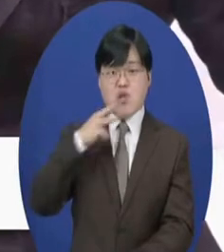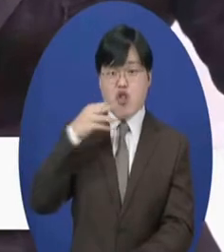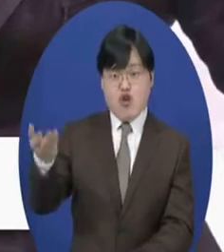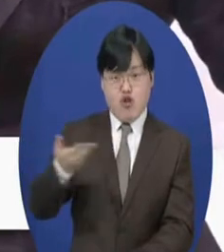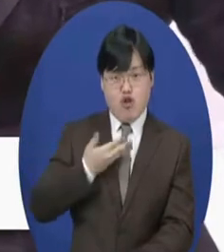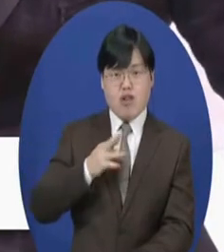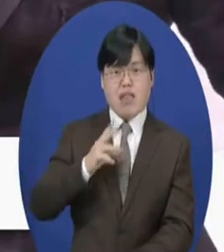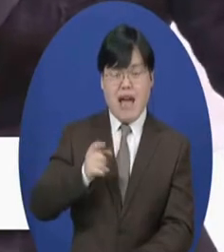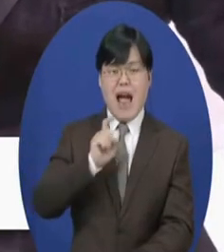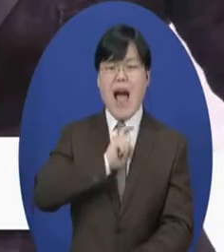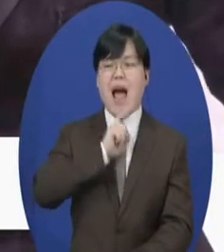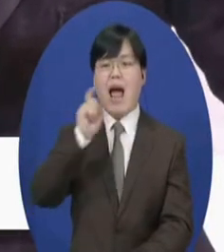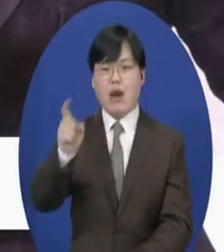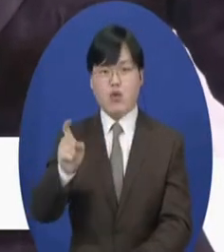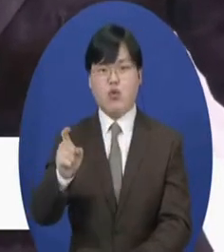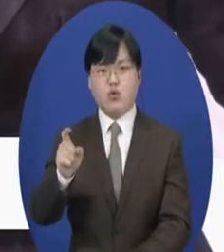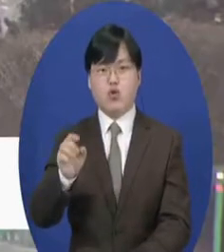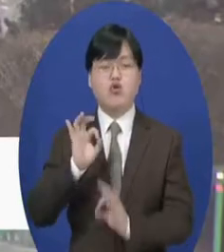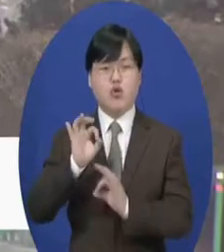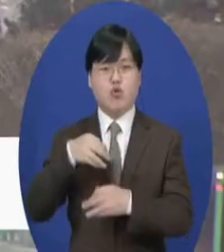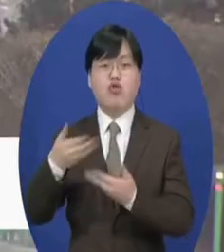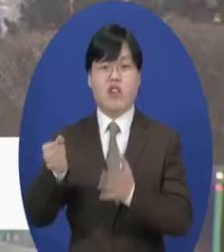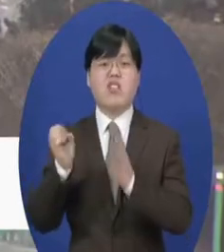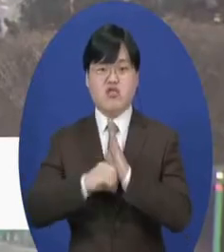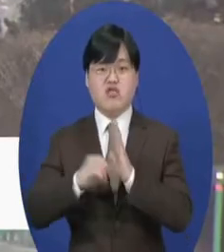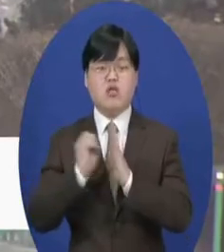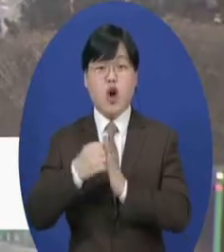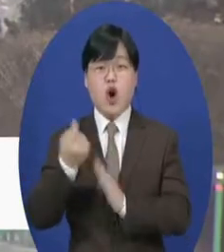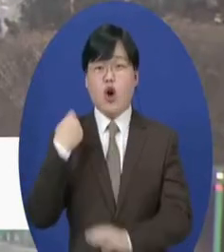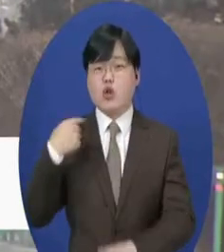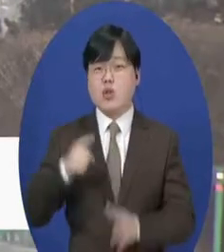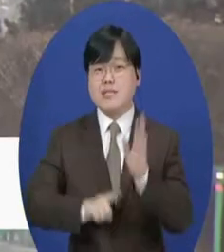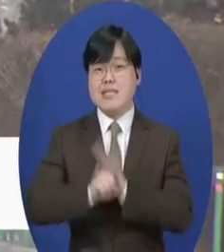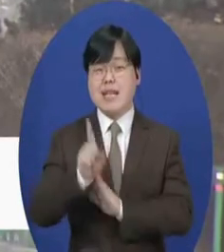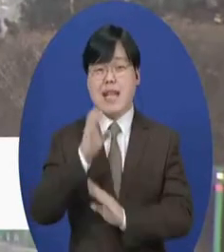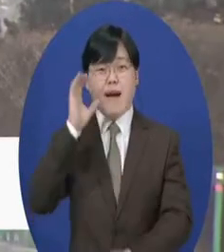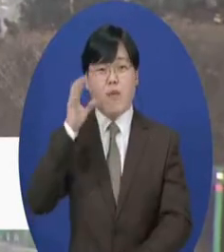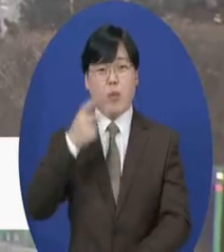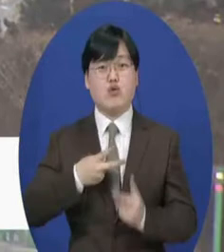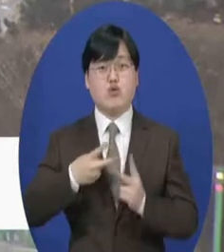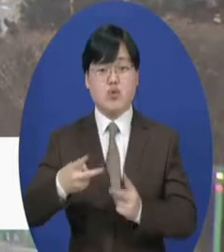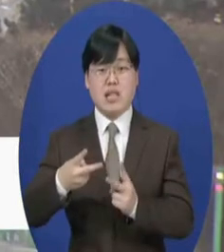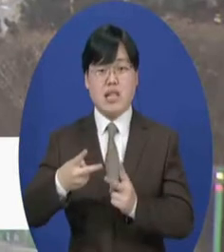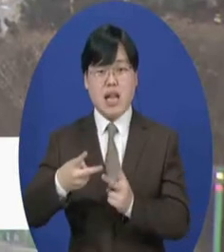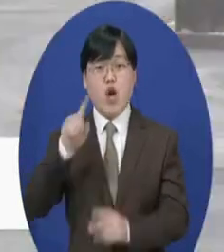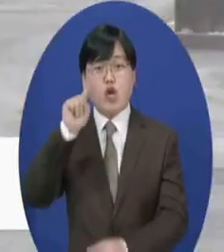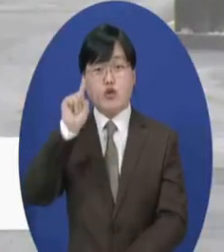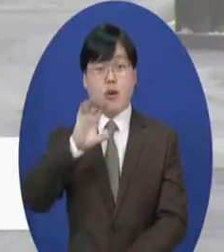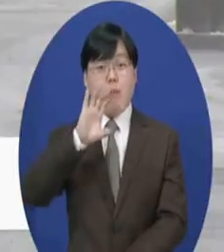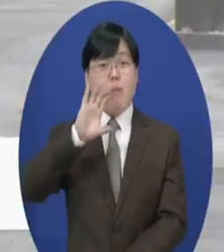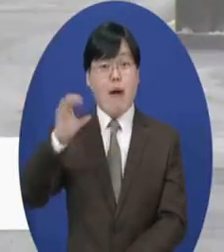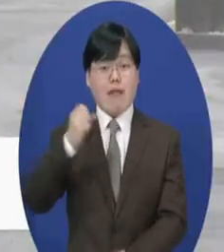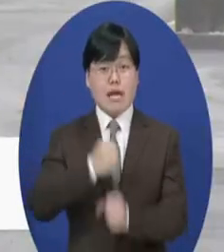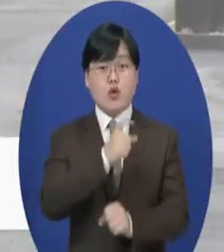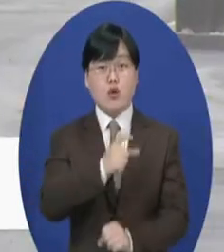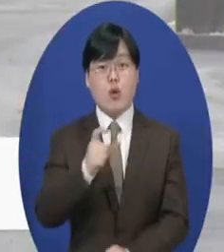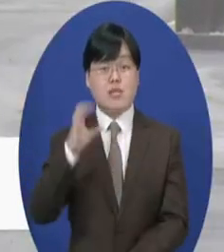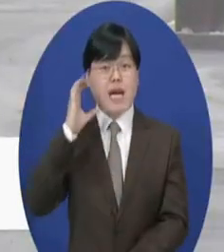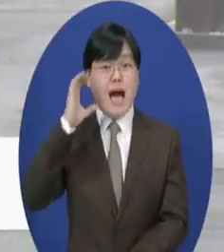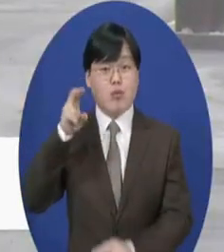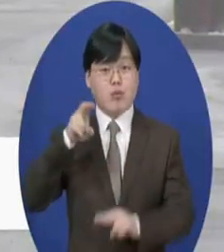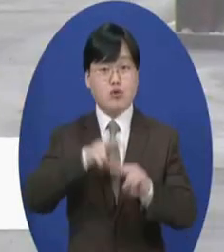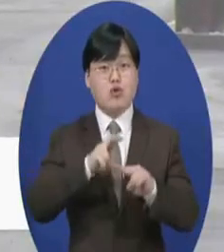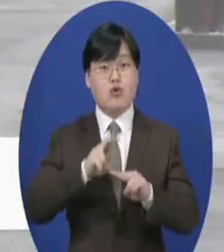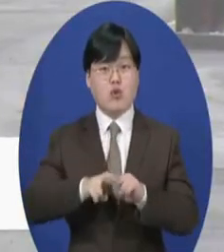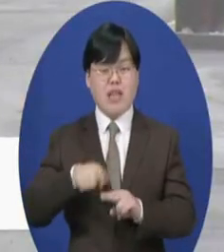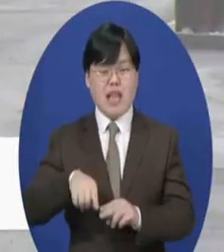хүсэлт гомдлын буцааж одоо хариуг нь өгжих хэрэгтэй. Өчигдрөөс эхлэн нийтийн тээвэр үйлчлэгэнд гарсан зөвшөөрөгдсөн байгууллагын ажилчид нийтийн тээвэр